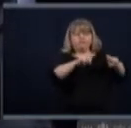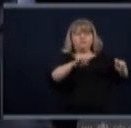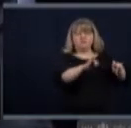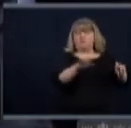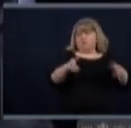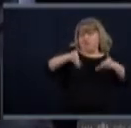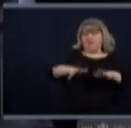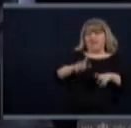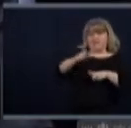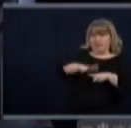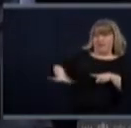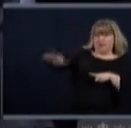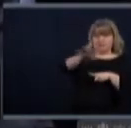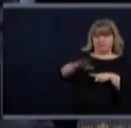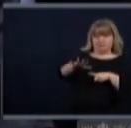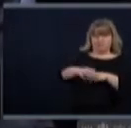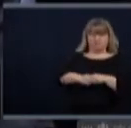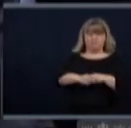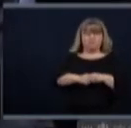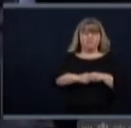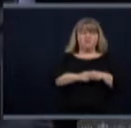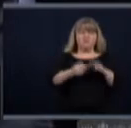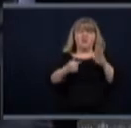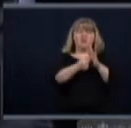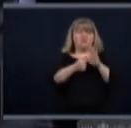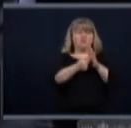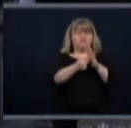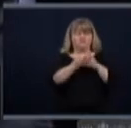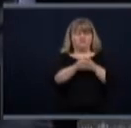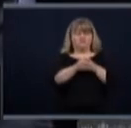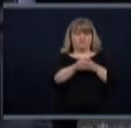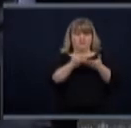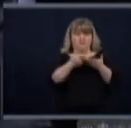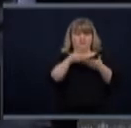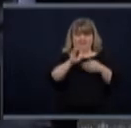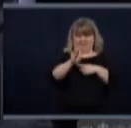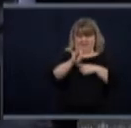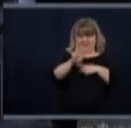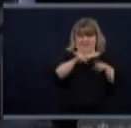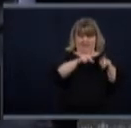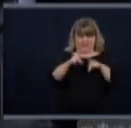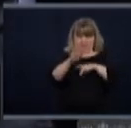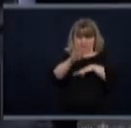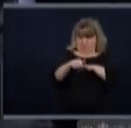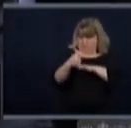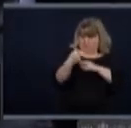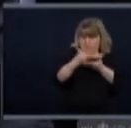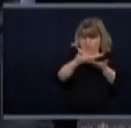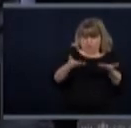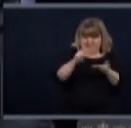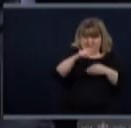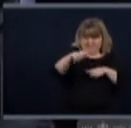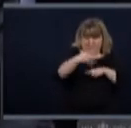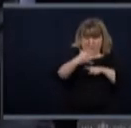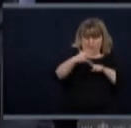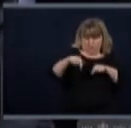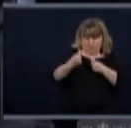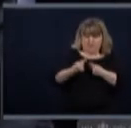Québec. D'ailleurs, si vous prenez les 84 décès qu'on a de plus aujourd'hui, il y en